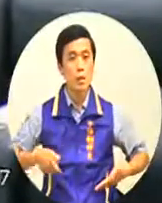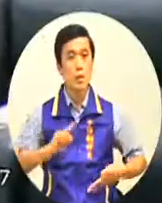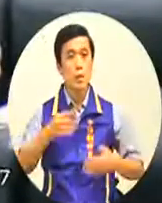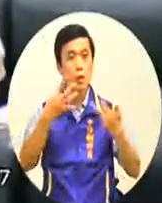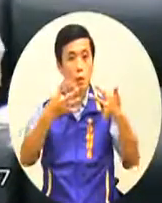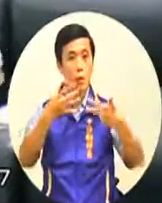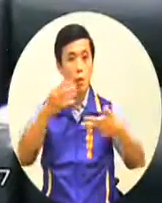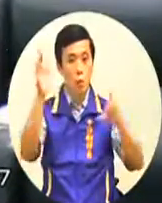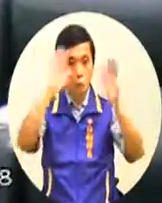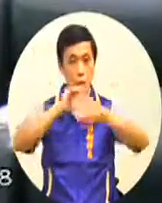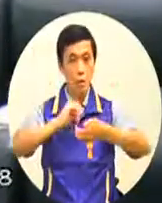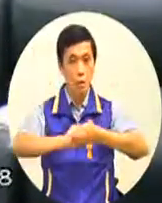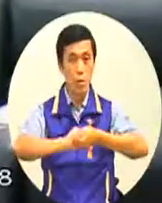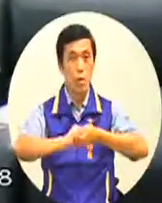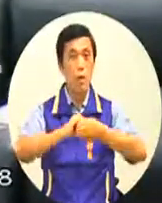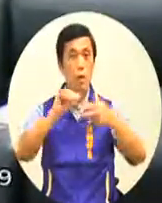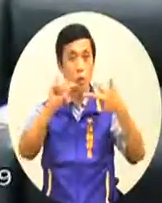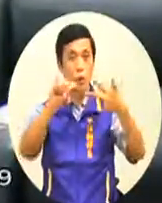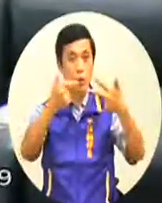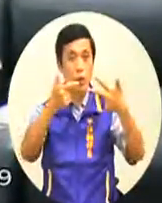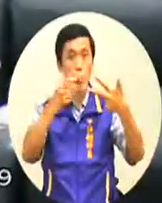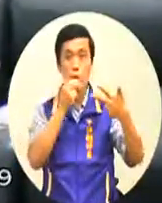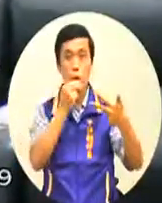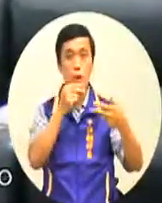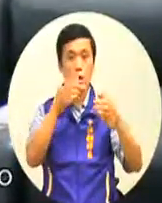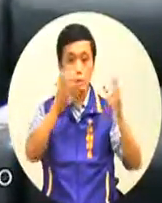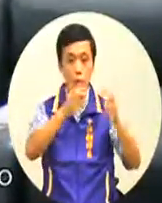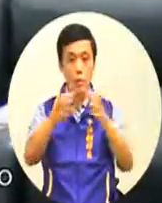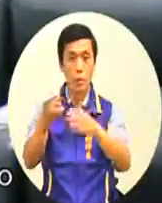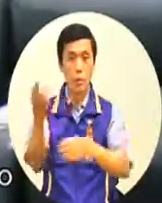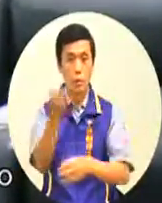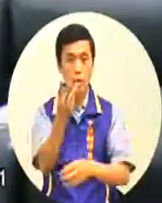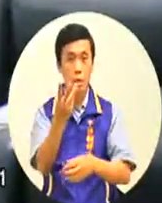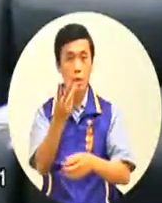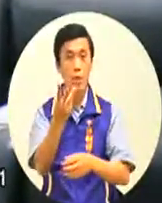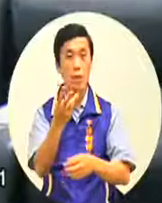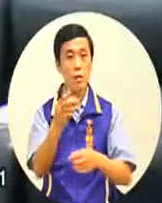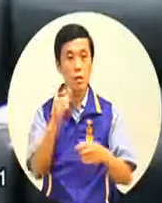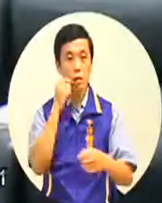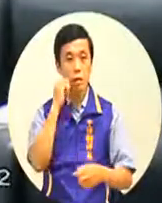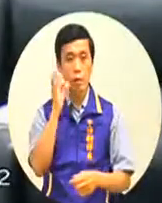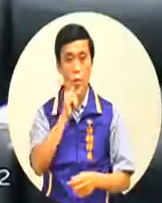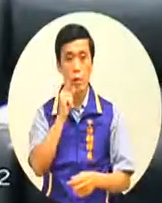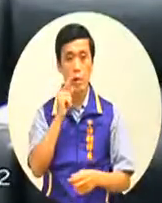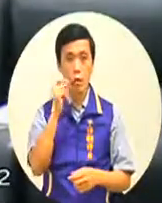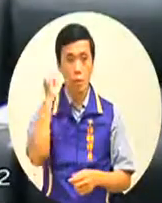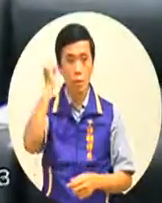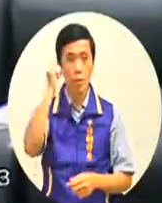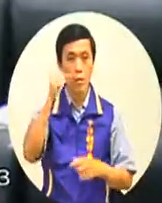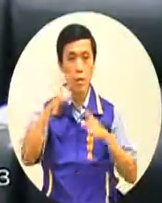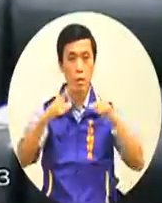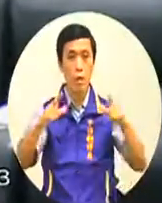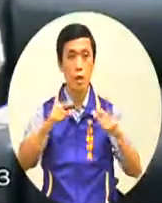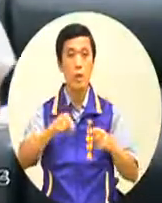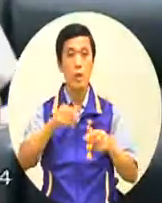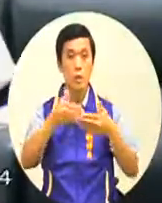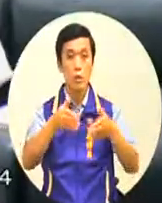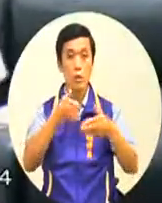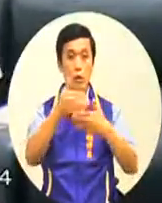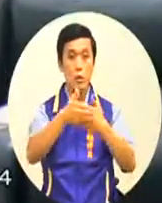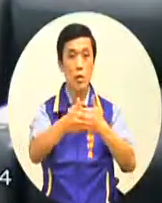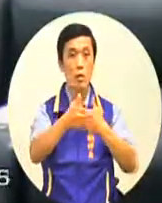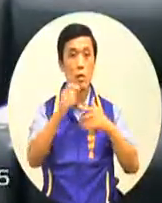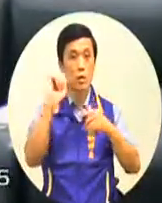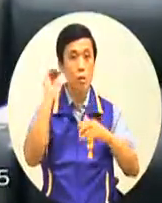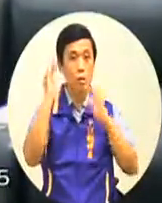决定，礼拜六日一三天要开十场，难怪抗争这么大。这得第二，我觉得在程序正义这部分开完以后，